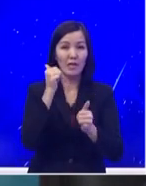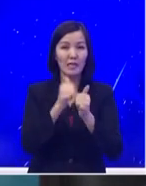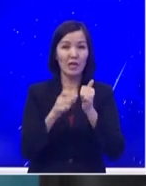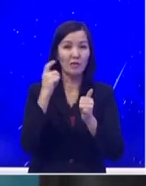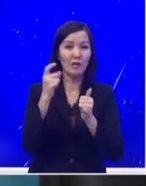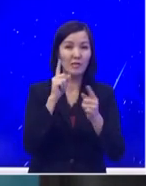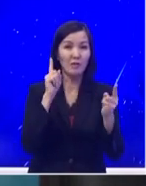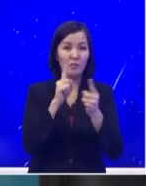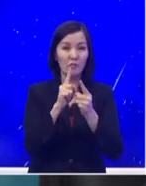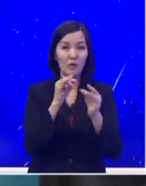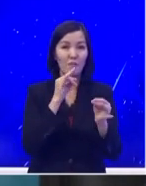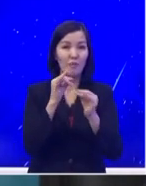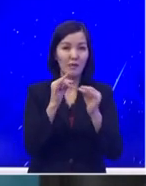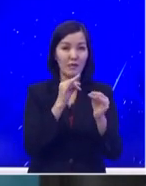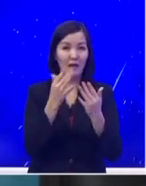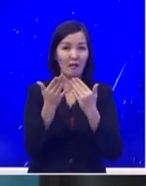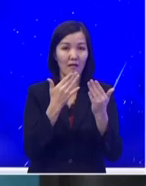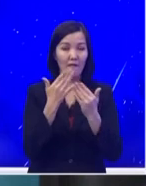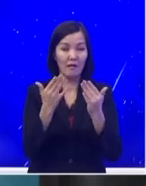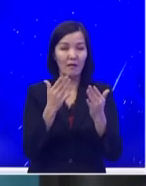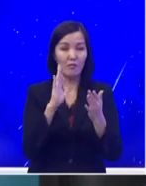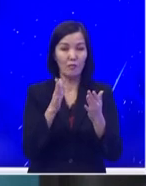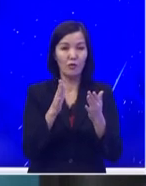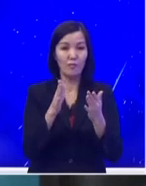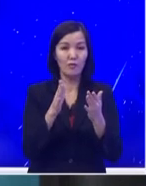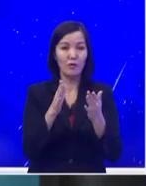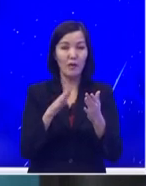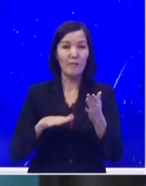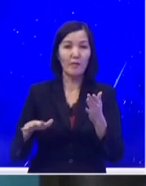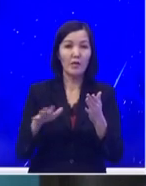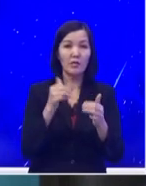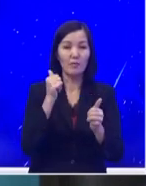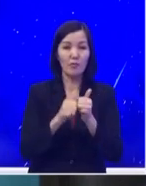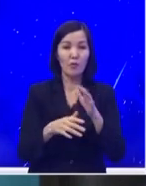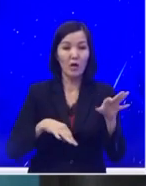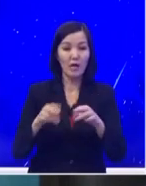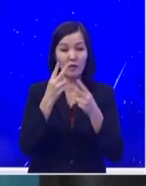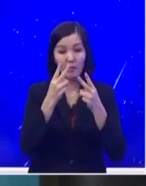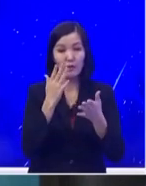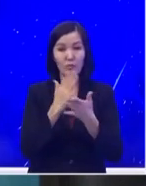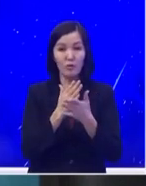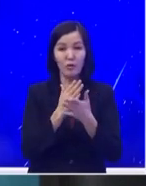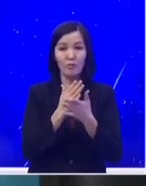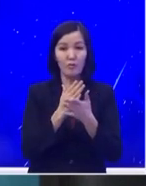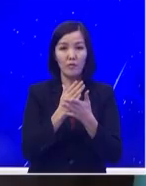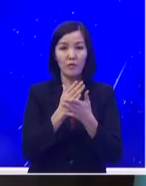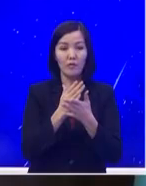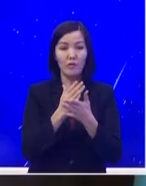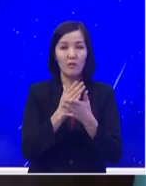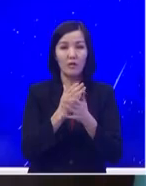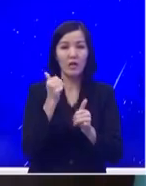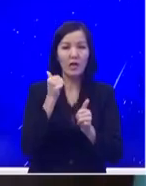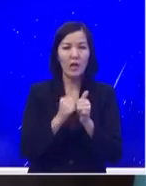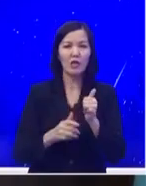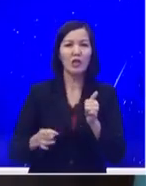будем беседовать, и его площадя по карте все посмотрим и выйдем на место, будем смотреть.